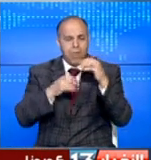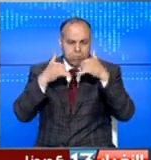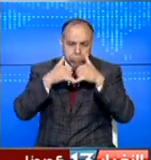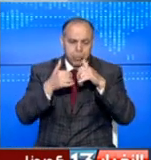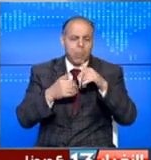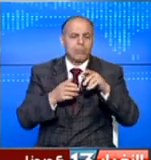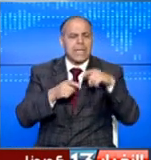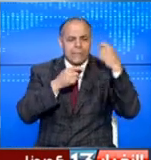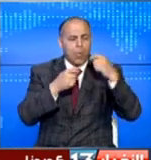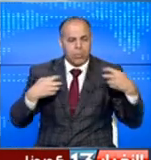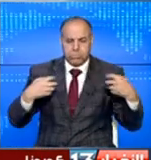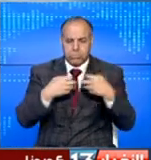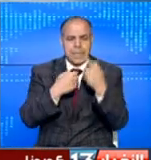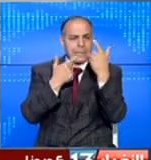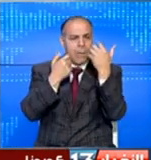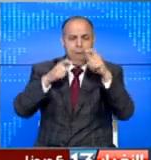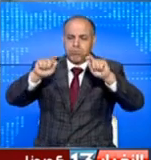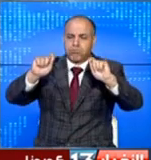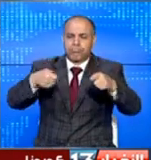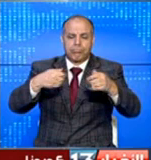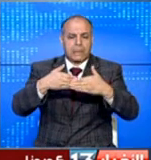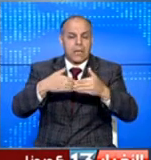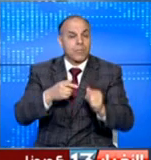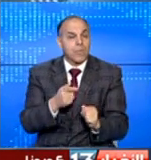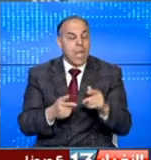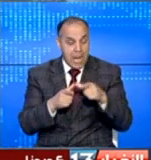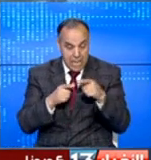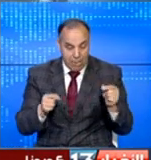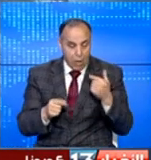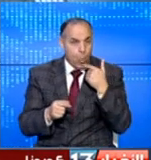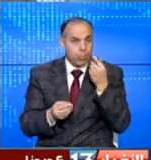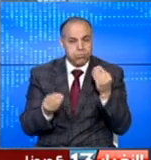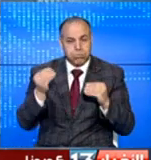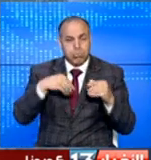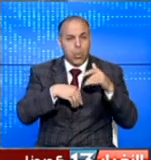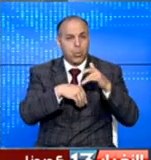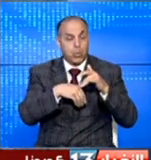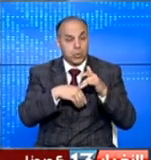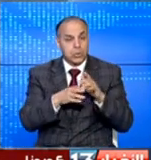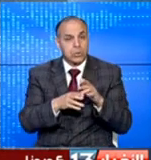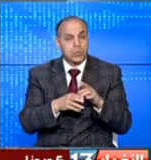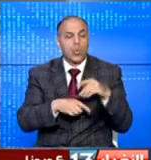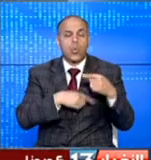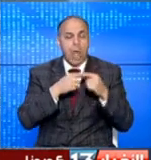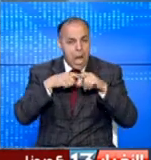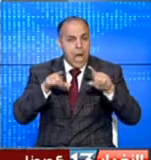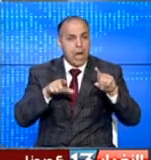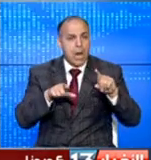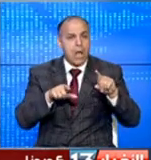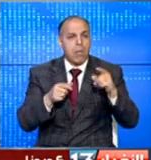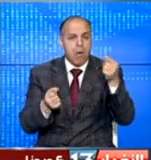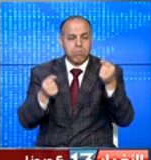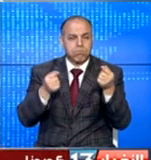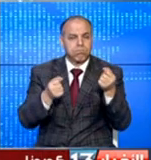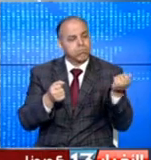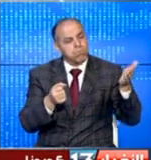ودور العرض السينمائي لمدة أسبوع على الأقل. وفي اليابان حيث يتزايد عدد المصابين، تم اليوم الإعلان عن وفاة راكب رابع